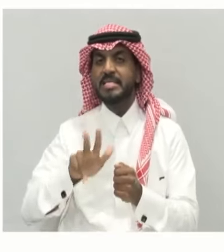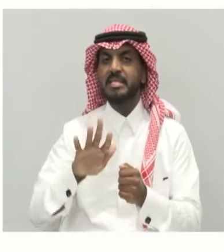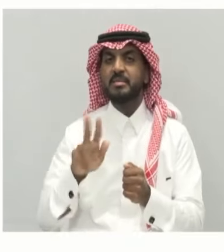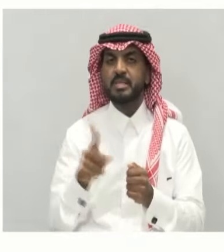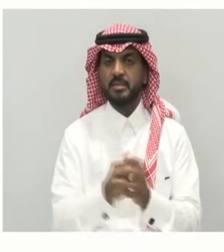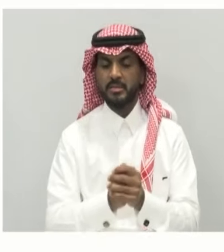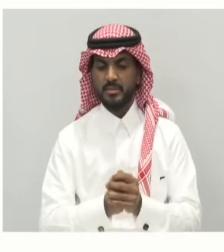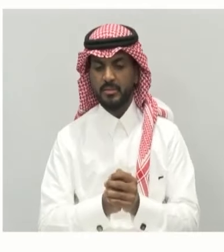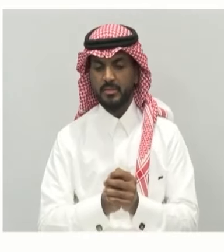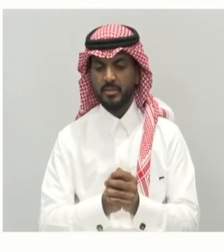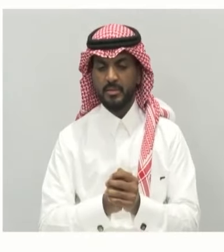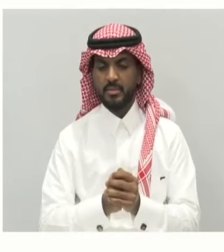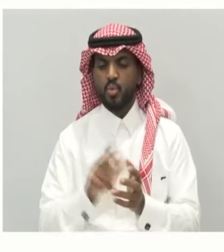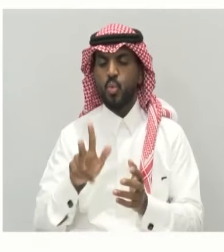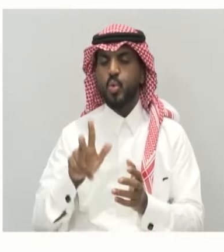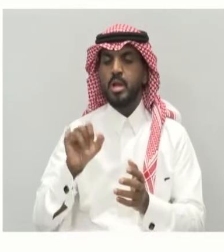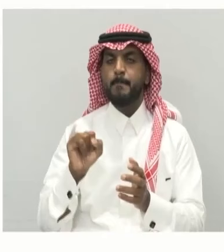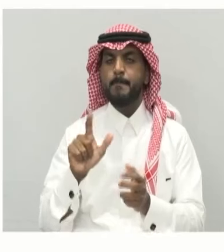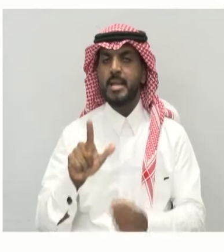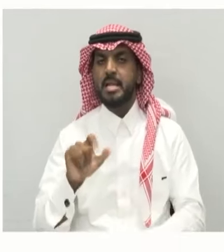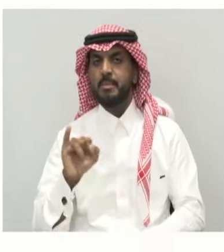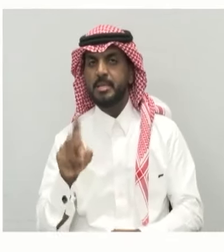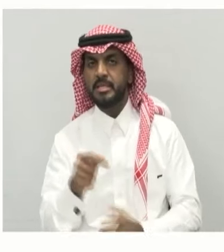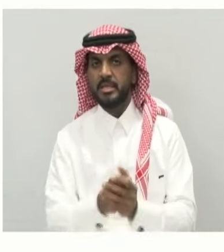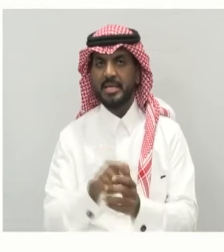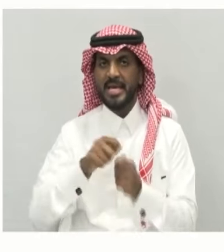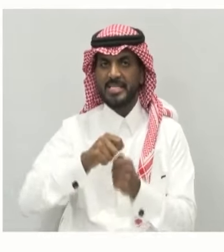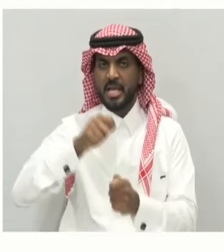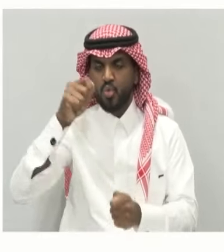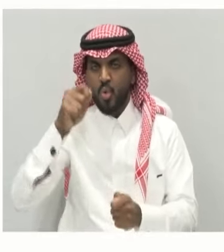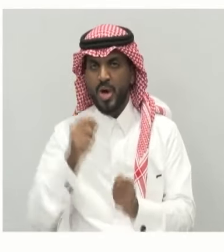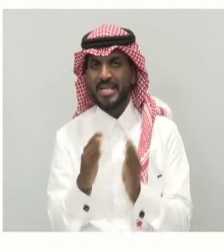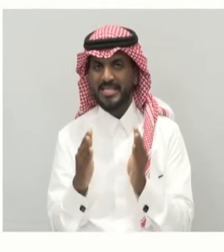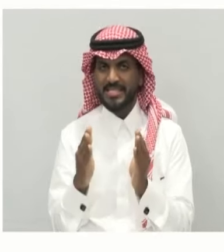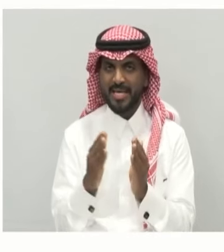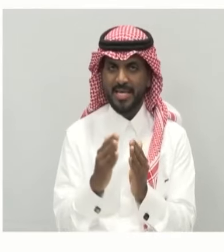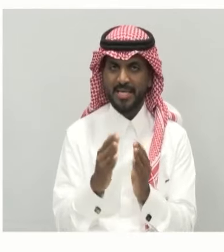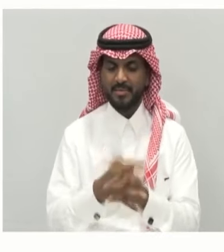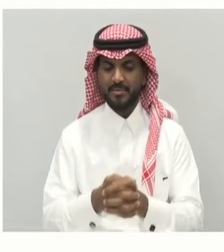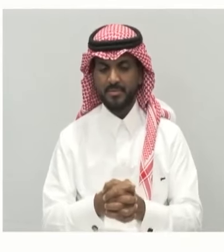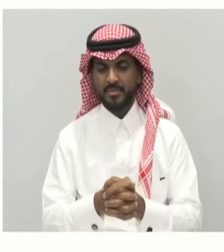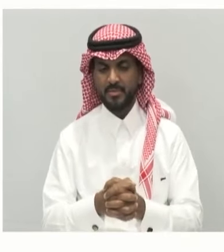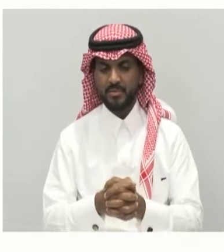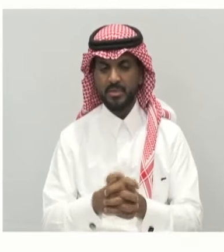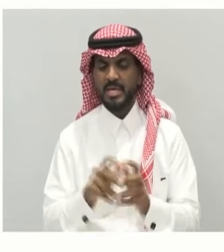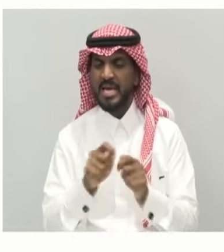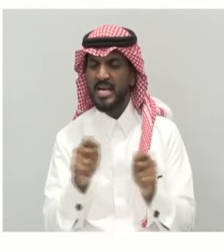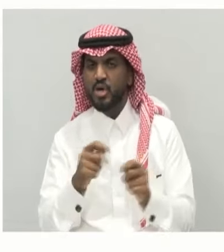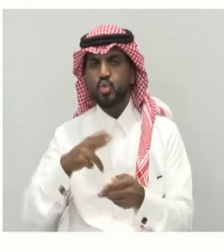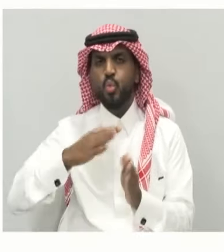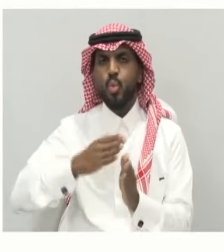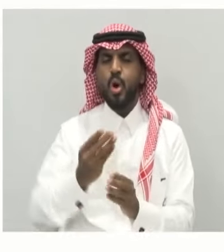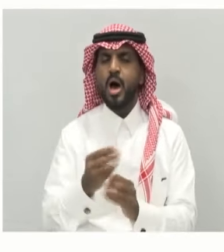السنتيمتر والمليمتر لقياس الاطوال الصغيره لقياس الاطوال الصغيره نستخدم